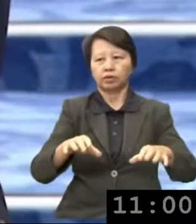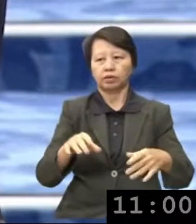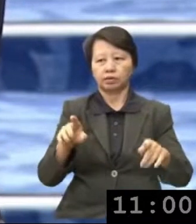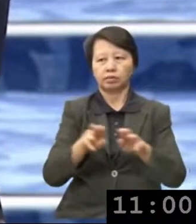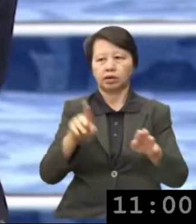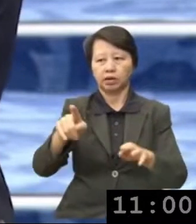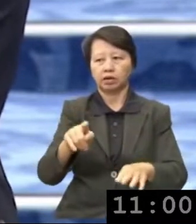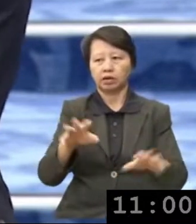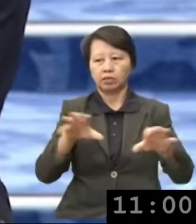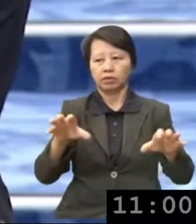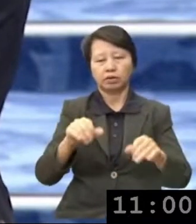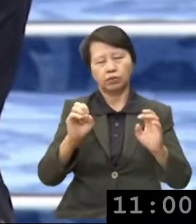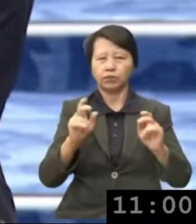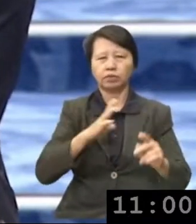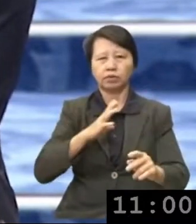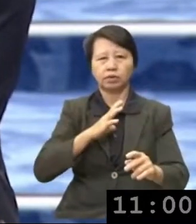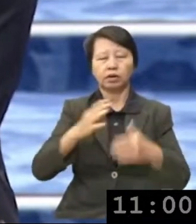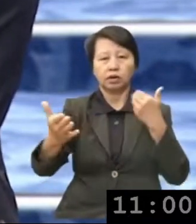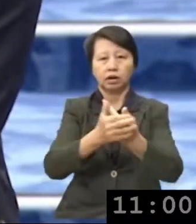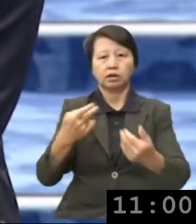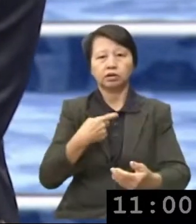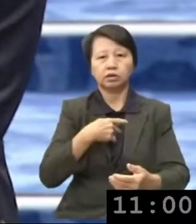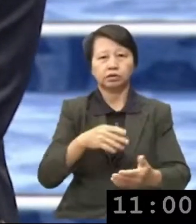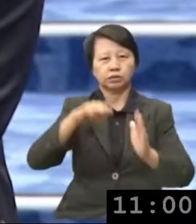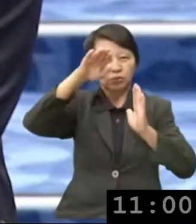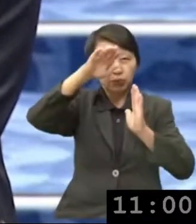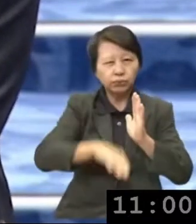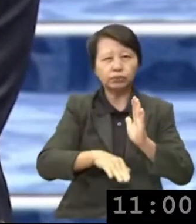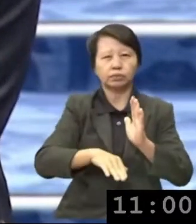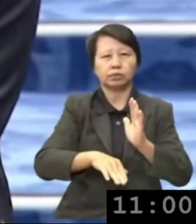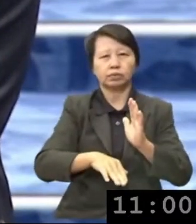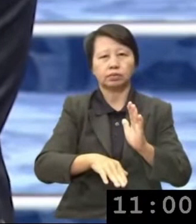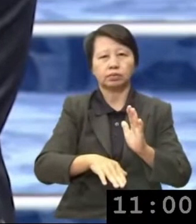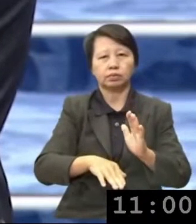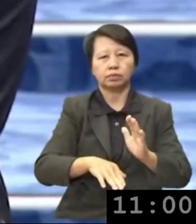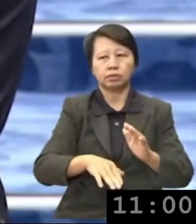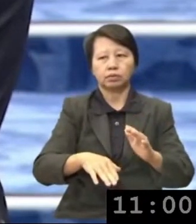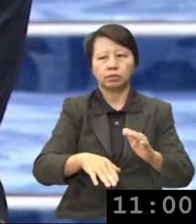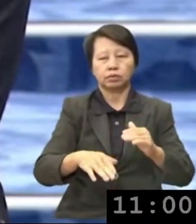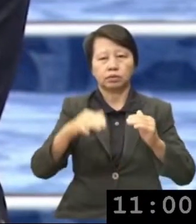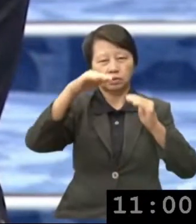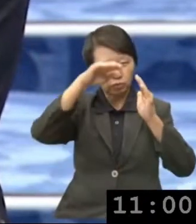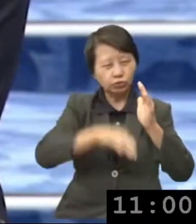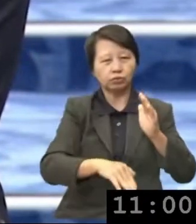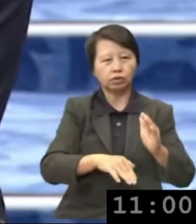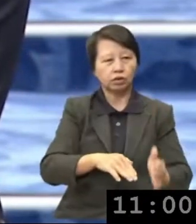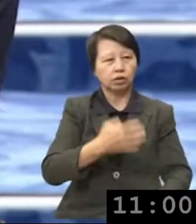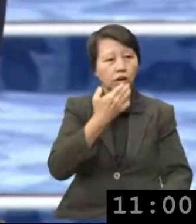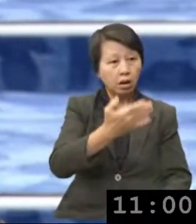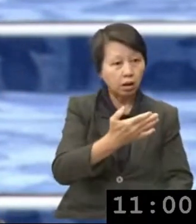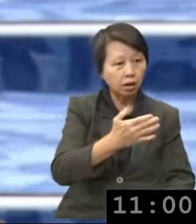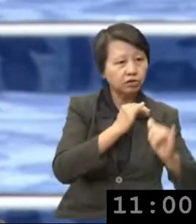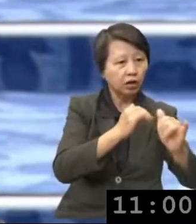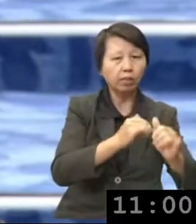macam Tanjung Pia buat tak apalah sampai kita turunkan kayuu sampai ke situ ya ada